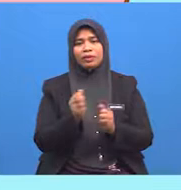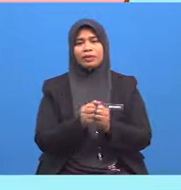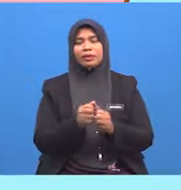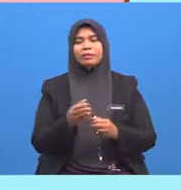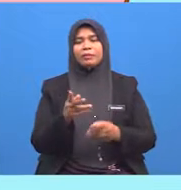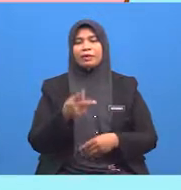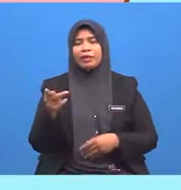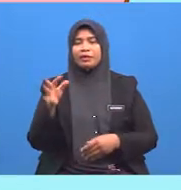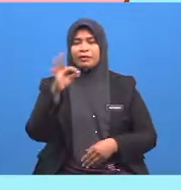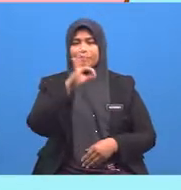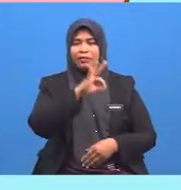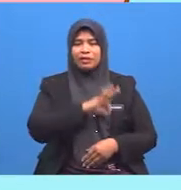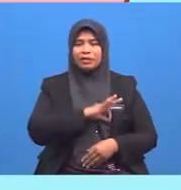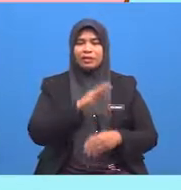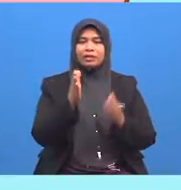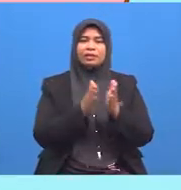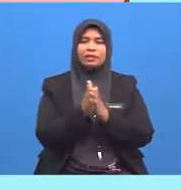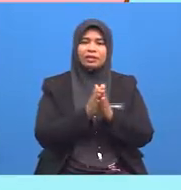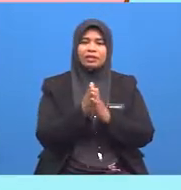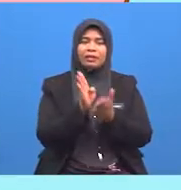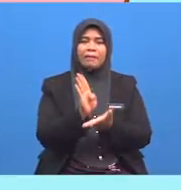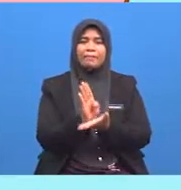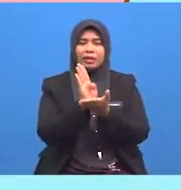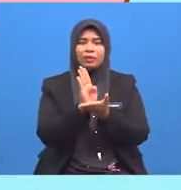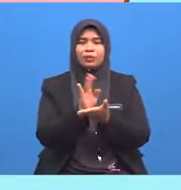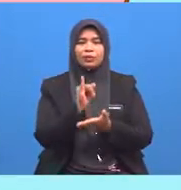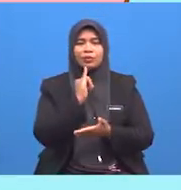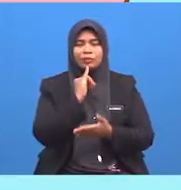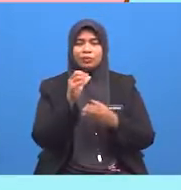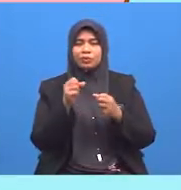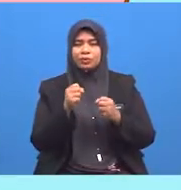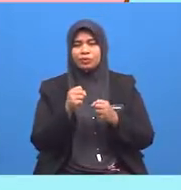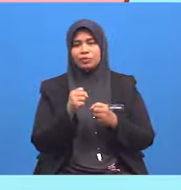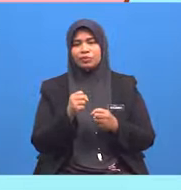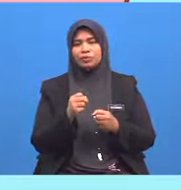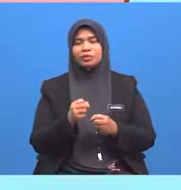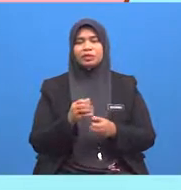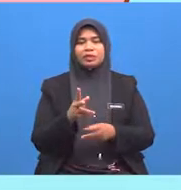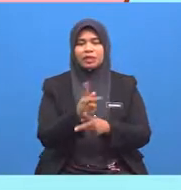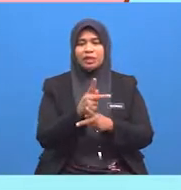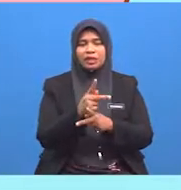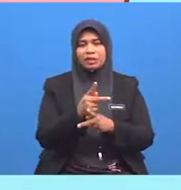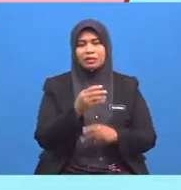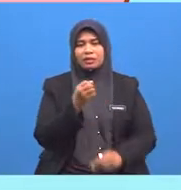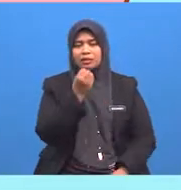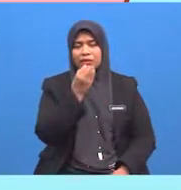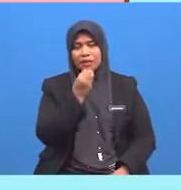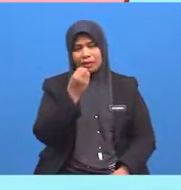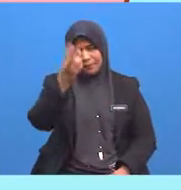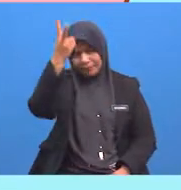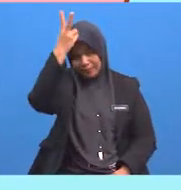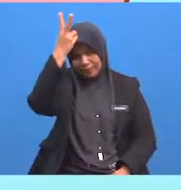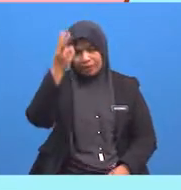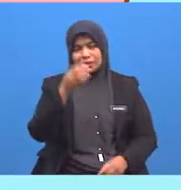bagi anda rajin membantu ibu susuan nya halimatussa'diah mengobati kambing Baginda juga